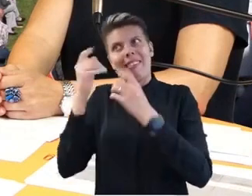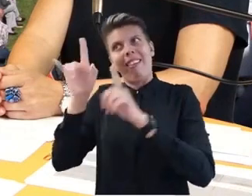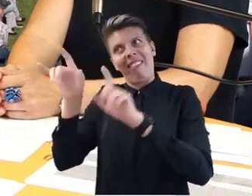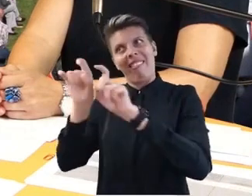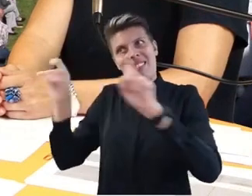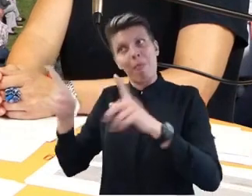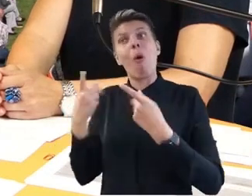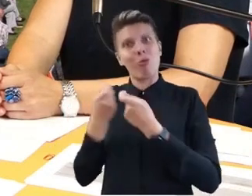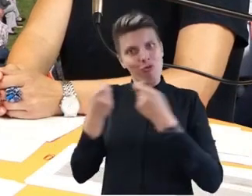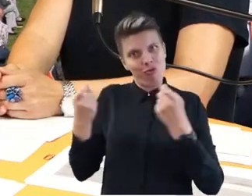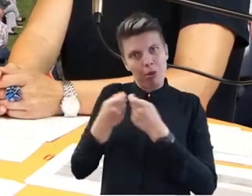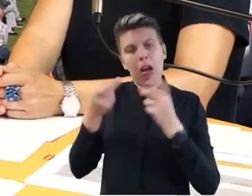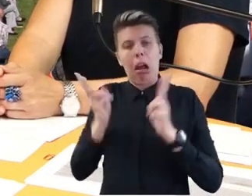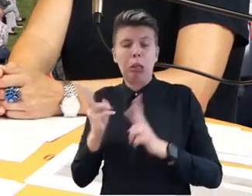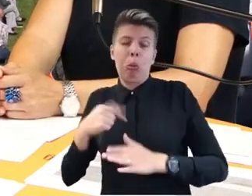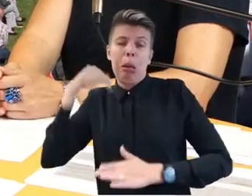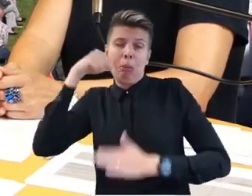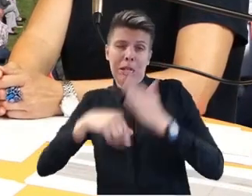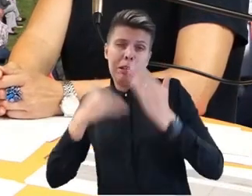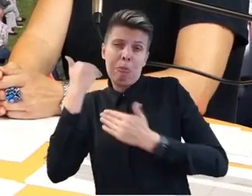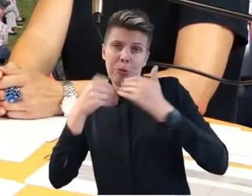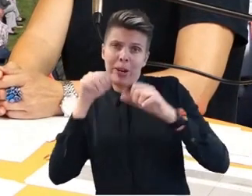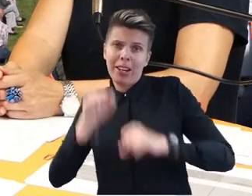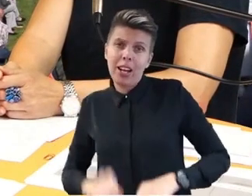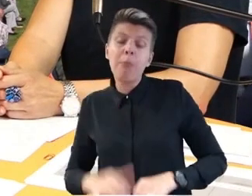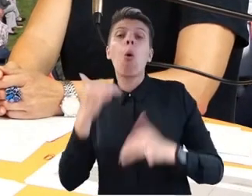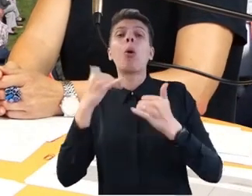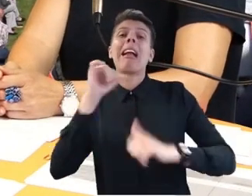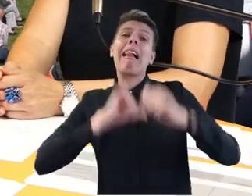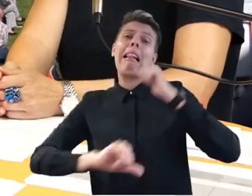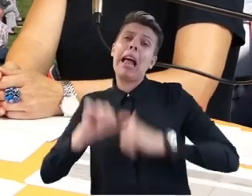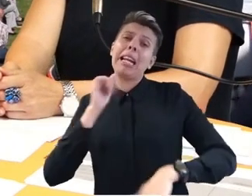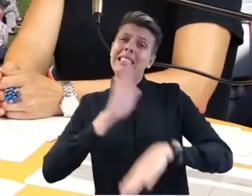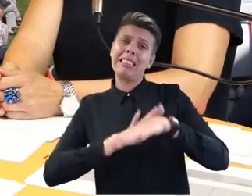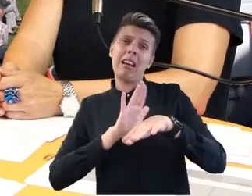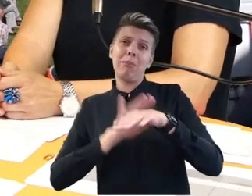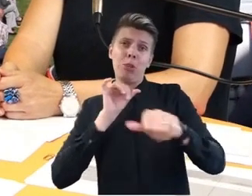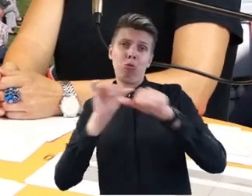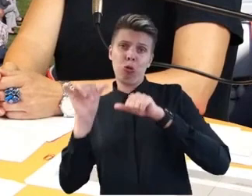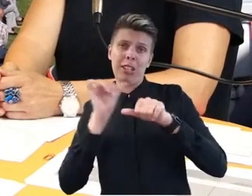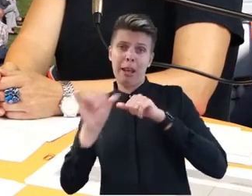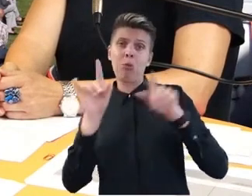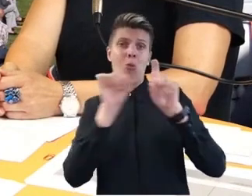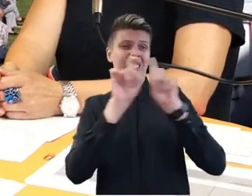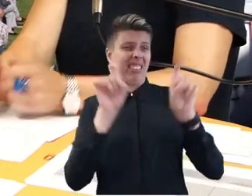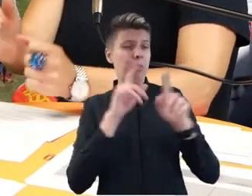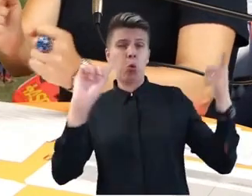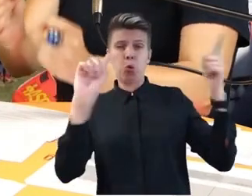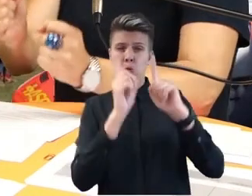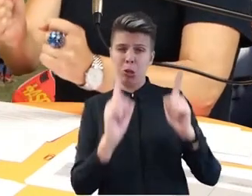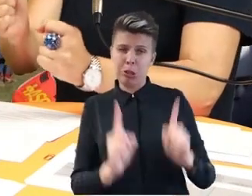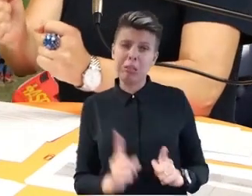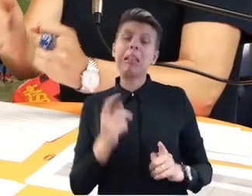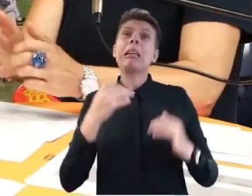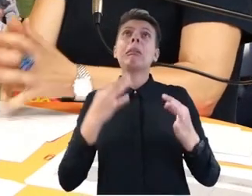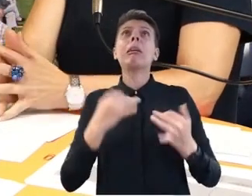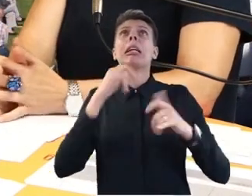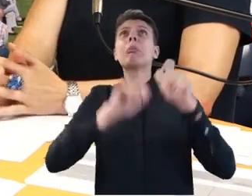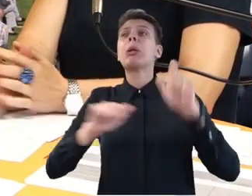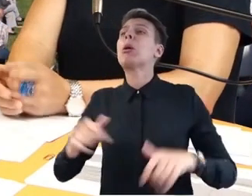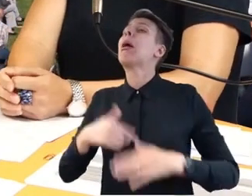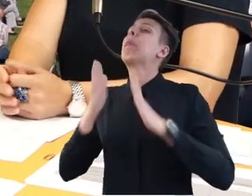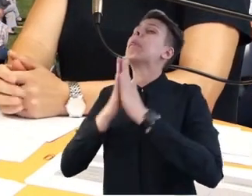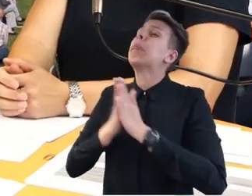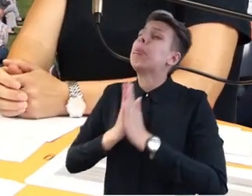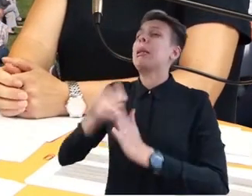auch darüber sprechen wir reißen die themen heute leider alle nur an also wer jetzt irgendwie denken dass den man weiterreden